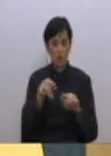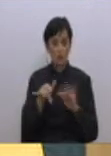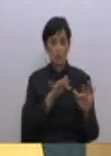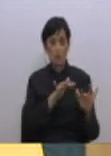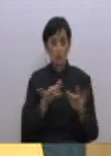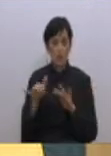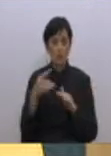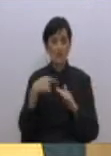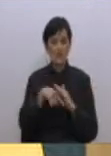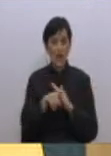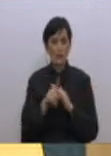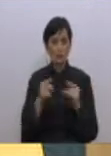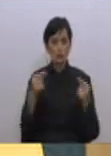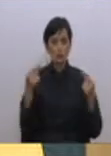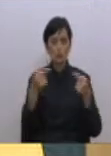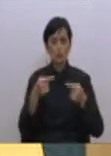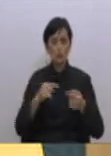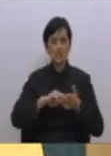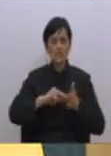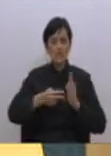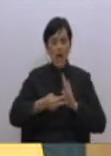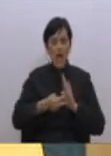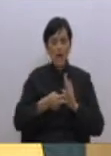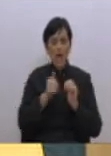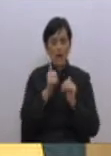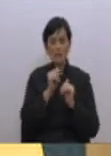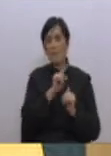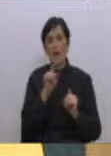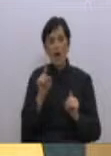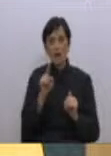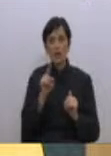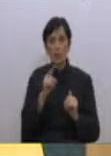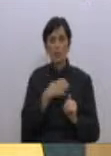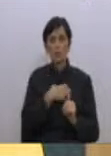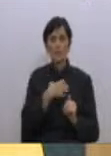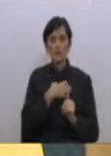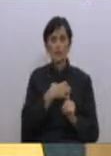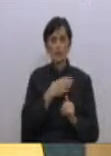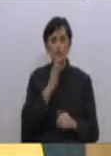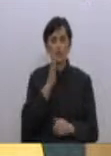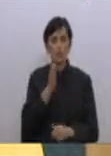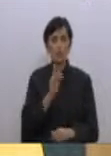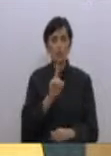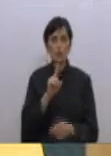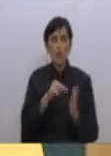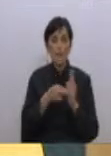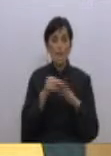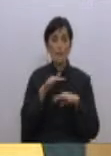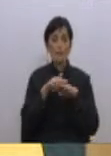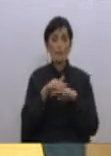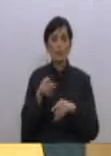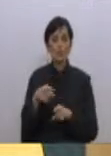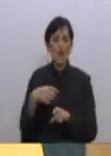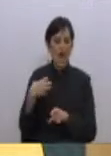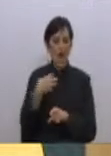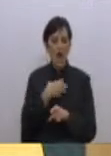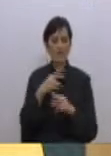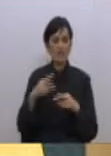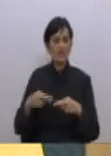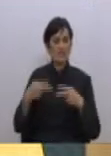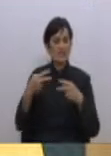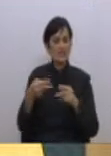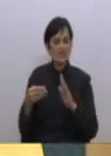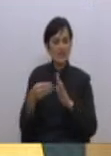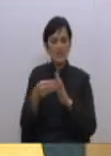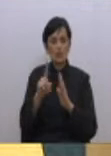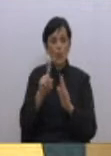procese bidan ca un dinare zusti, da gegma, magram albat, nici nu va nici nebarom, piugeci ar se biti sulevi, ar se vide scolmerom,